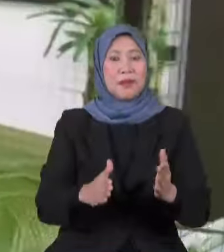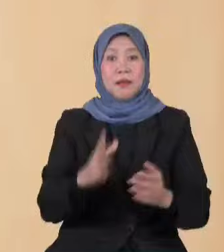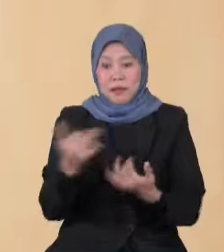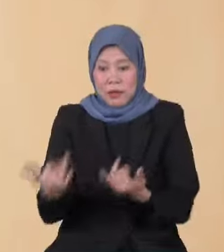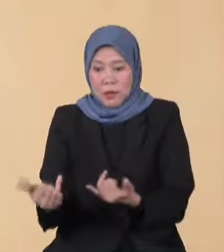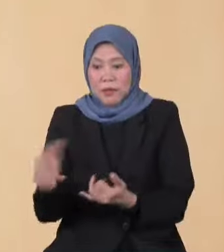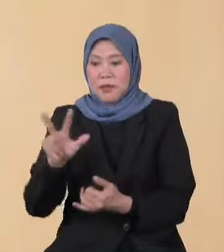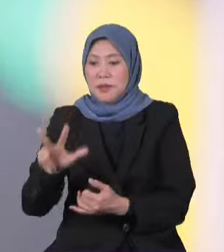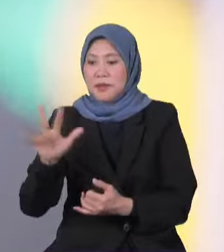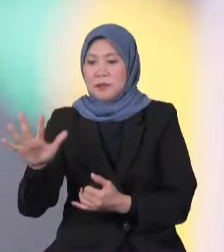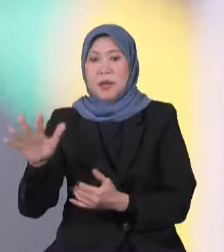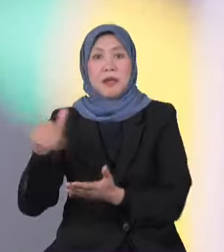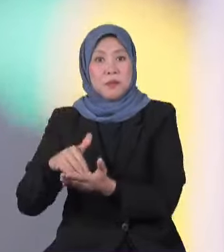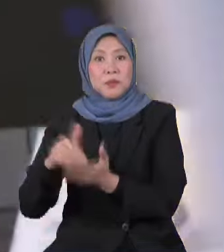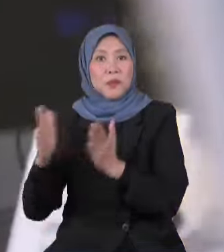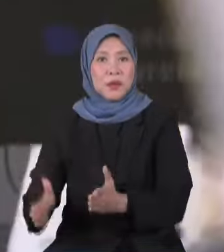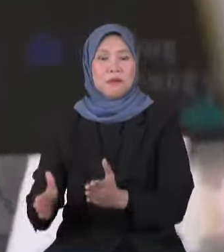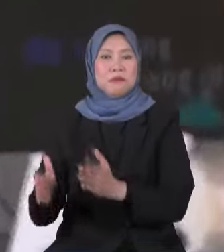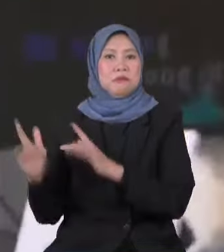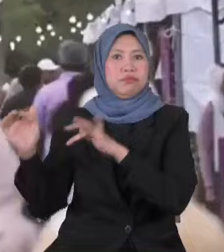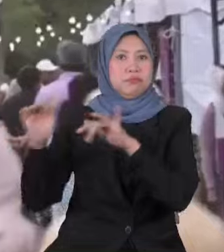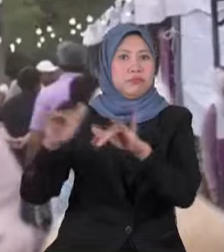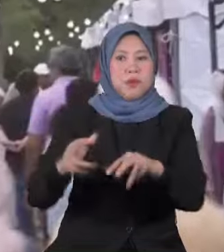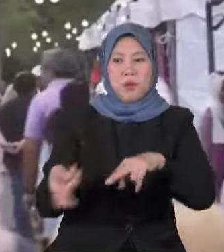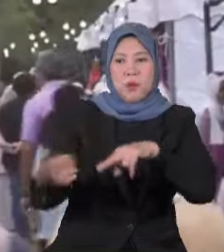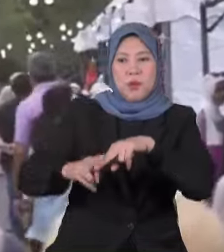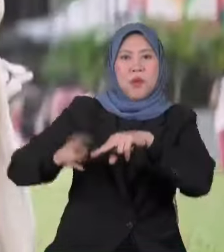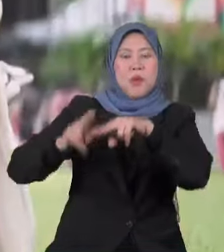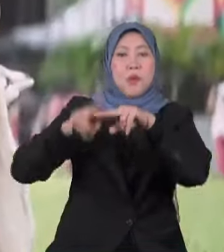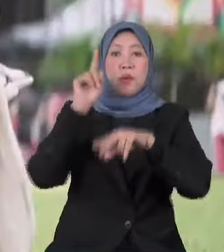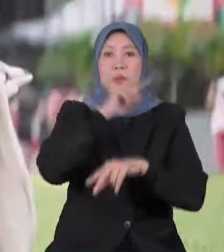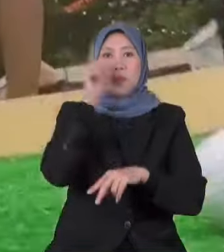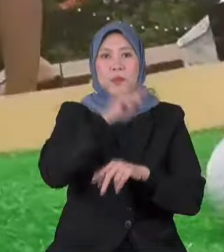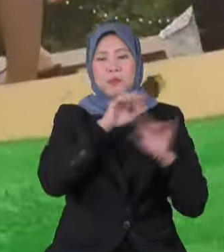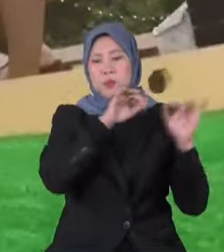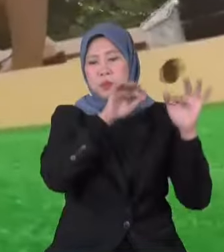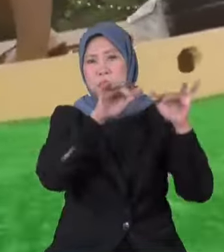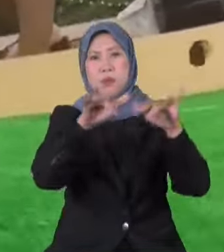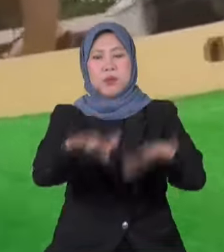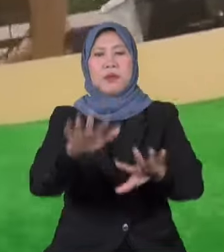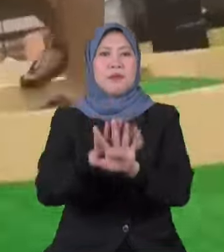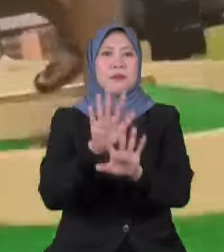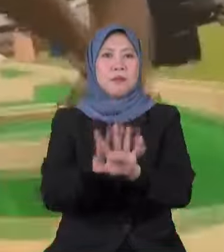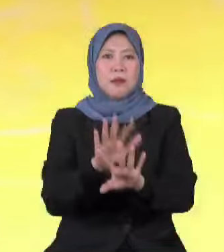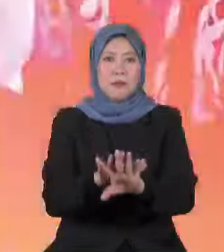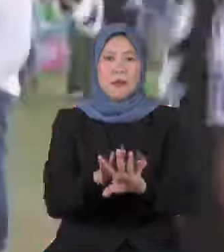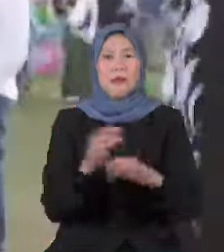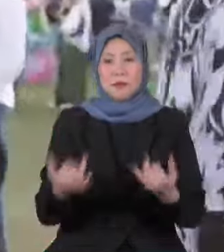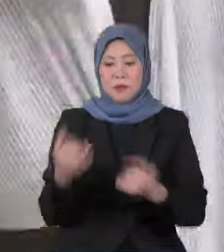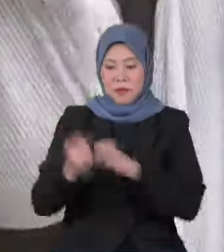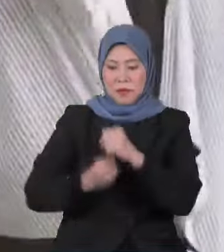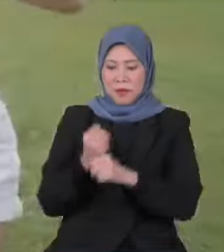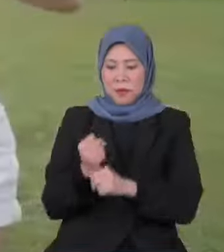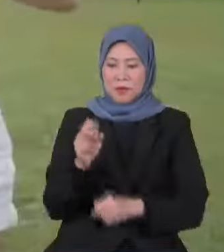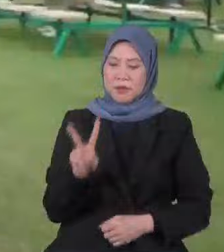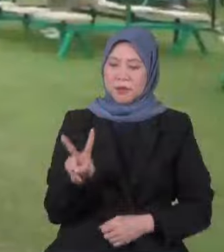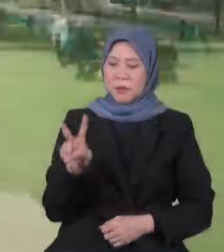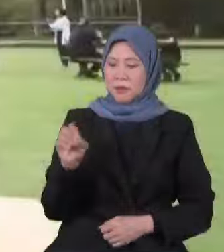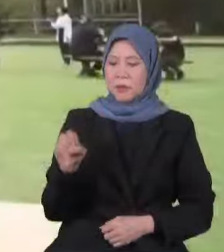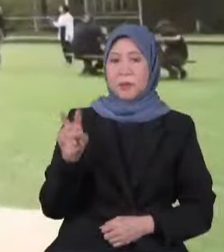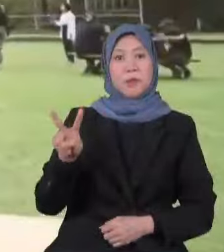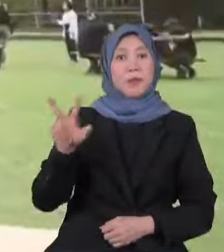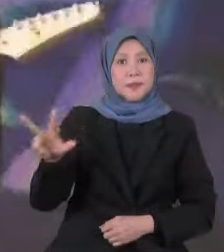35,000 orang. Jadi itu merupakan satu peningkatan yang begitu dahsyat. Dan bukan itu sahaja, sahaja, sepanjang tahun 2023,